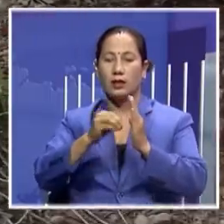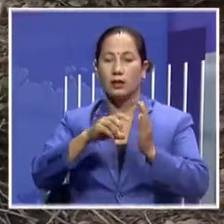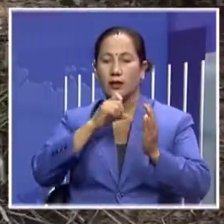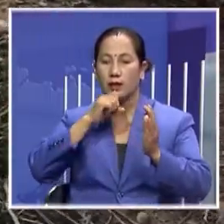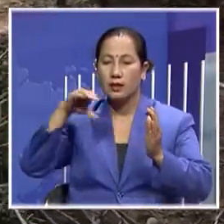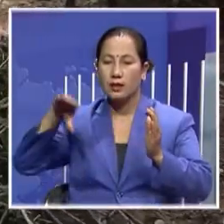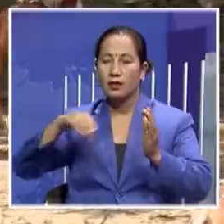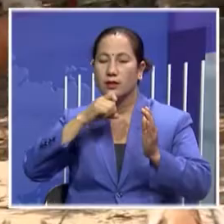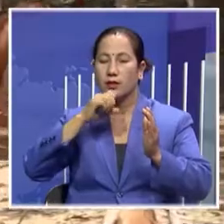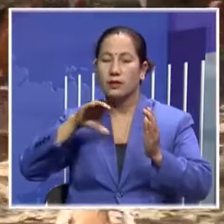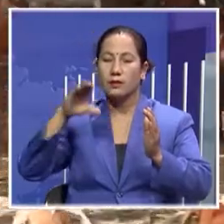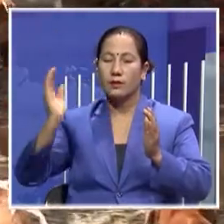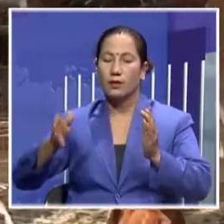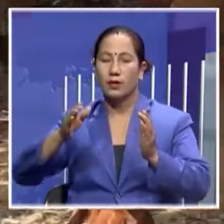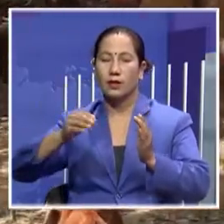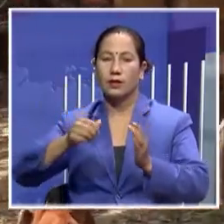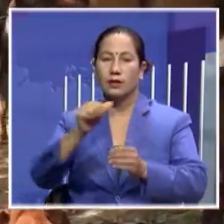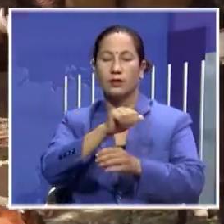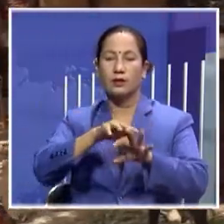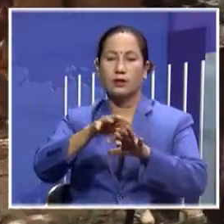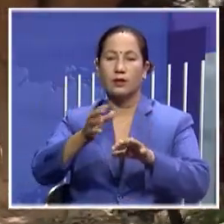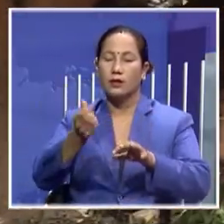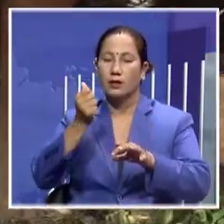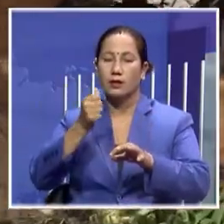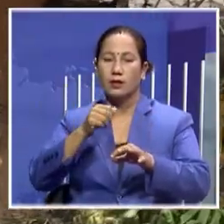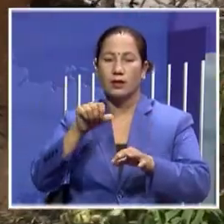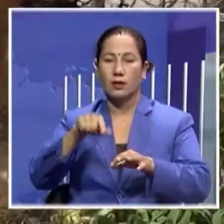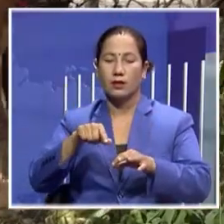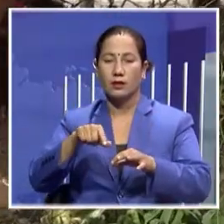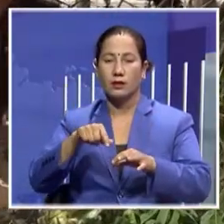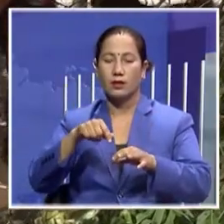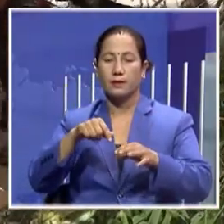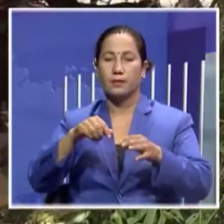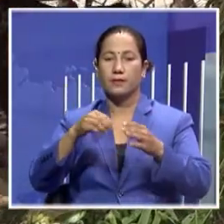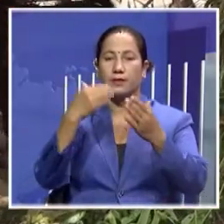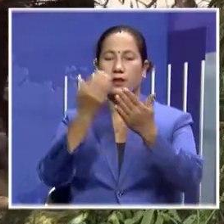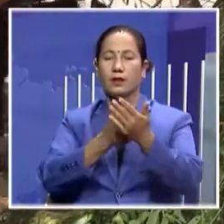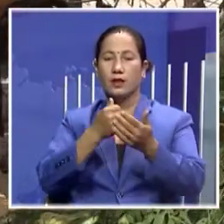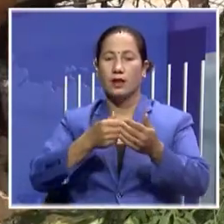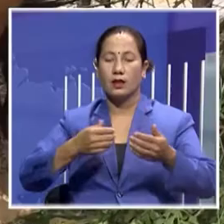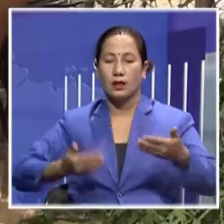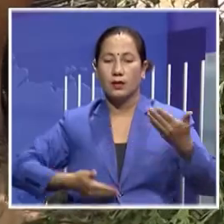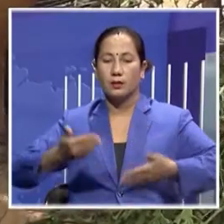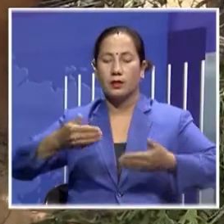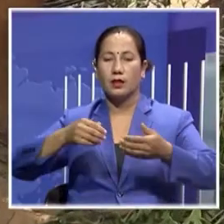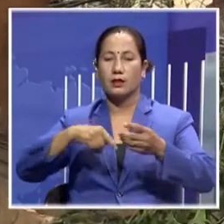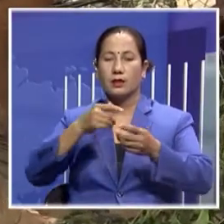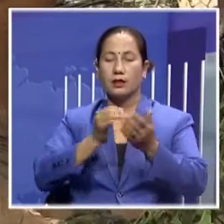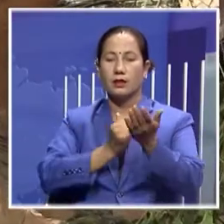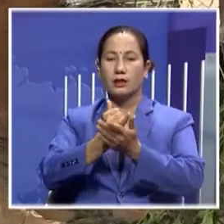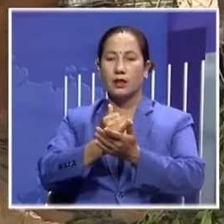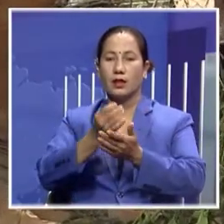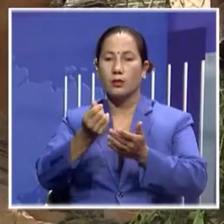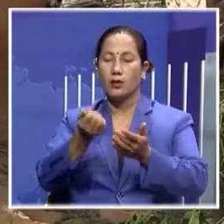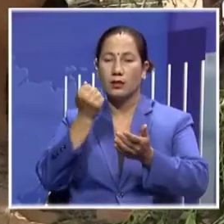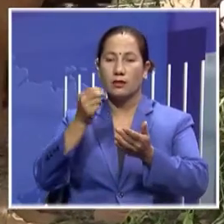कुखुराको मूल्य तिनै बिचौलियाले तोक्थे। तर अचेल सहकारी संस्था मार्फत बजारीकरण हुन थालेपछि किसानले उचित मूल्य पाउन